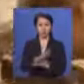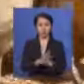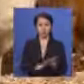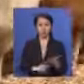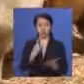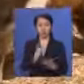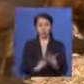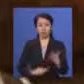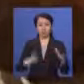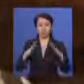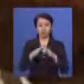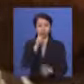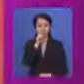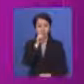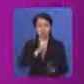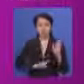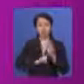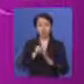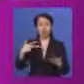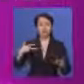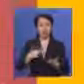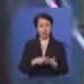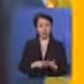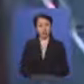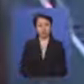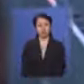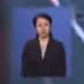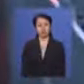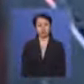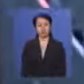падеж домашней птицы. Началась вакцинация.